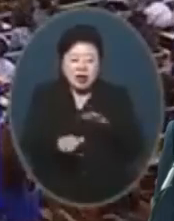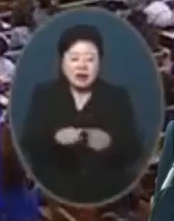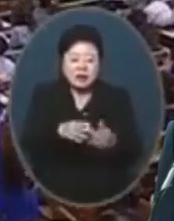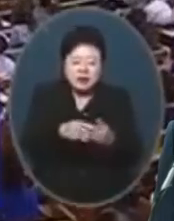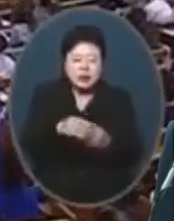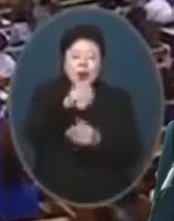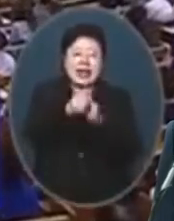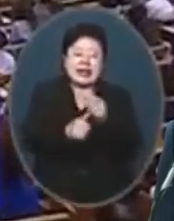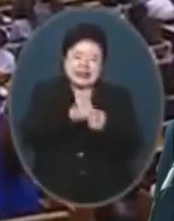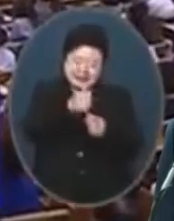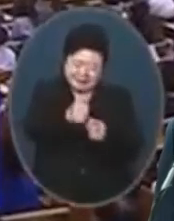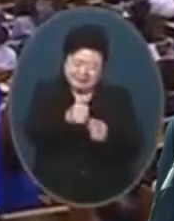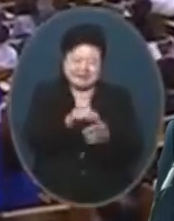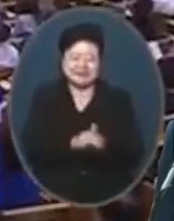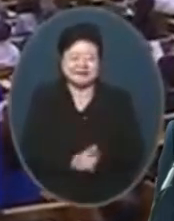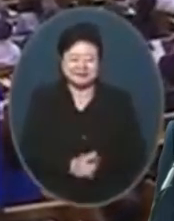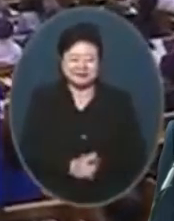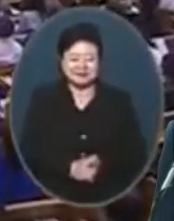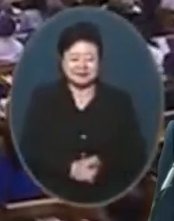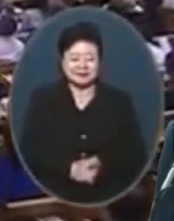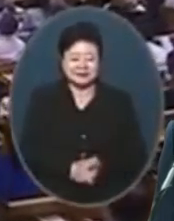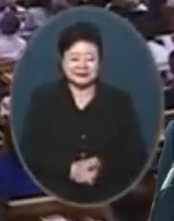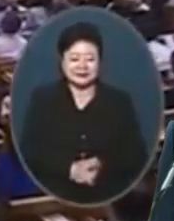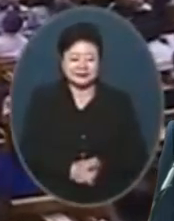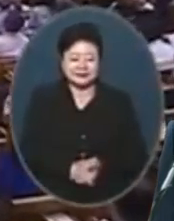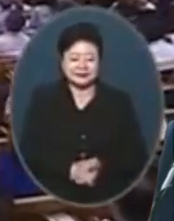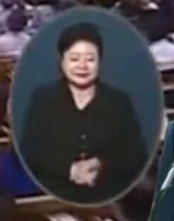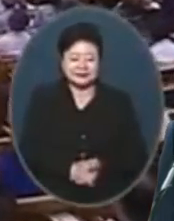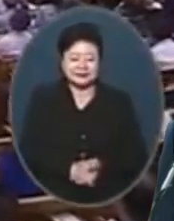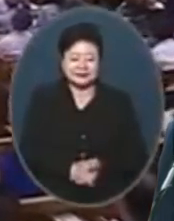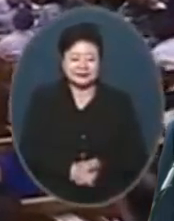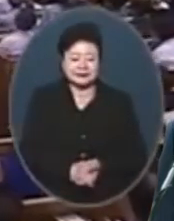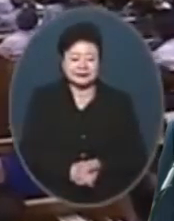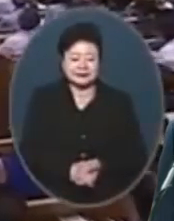이는 하나님이십니다.